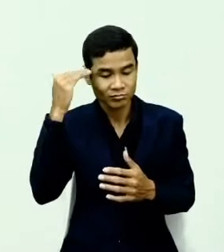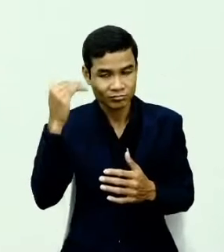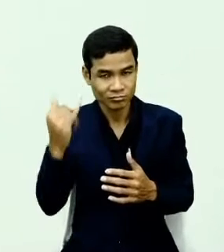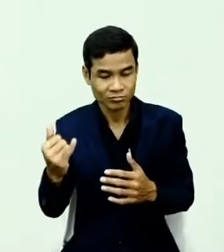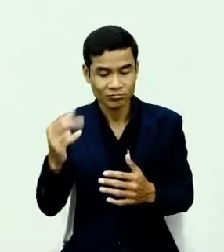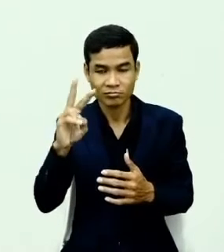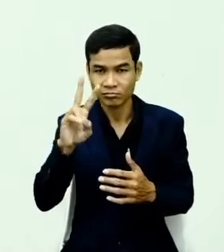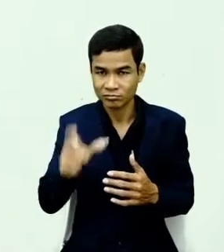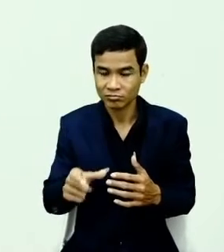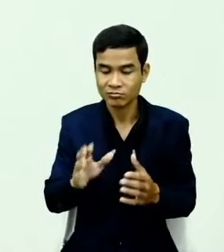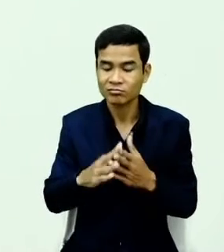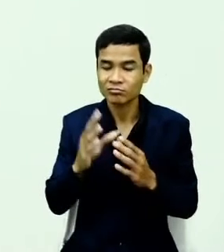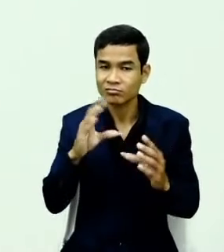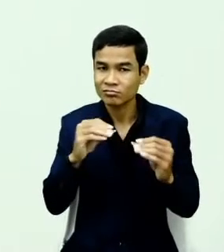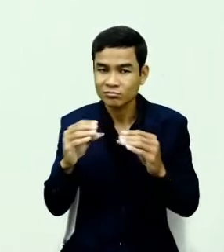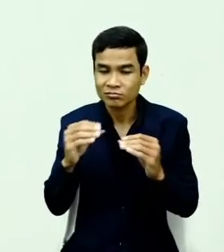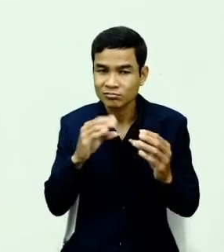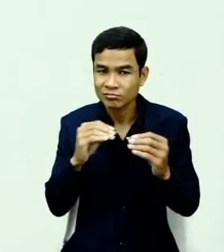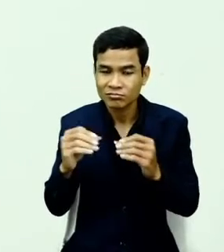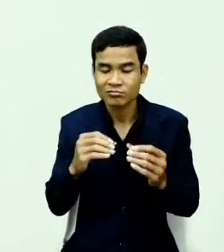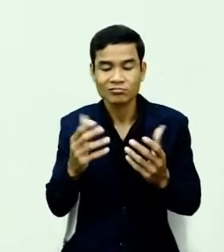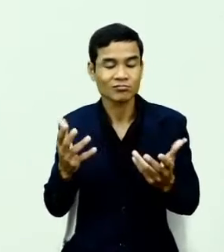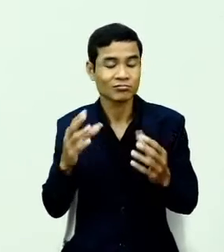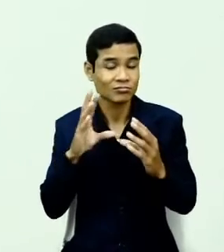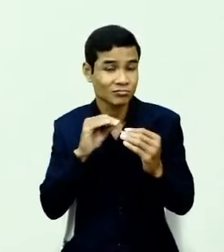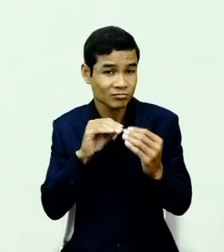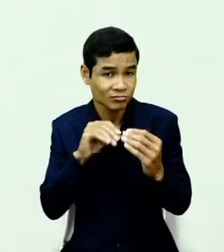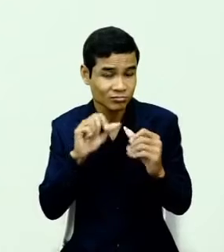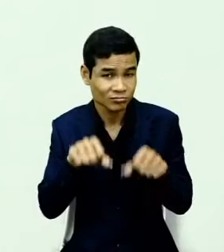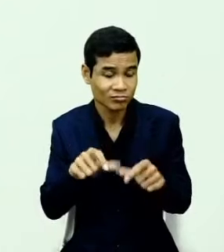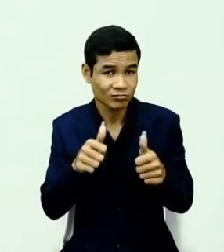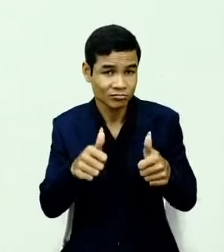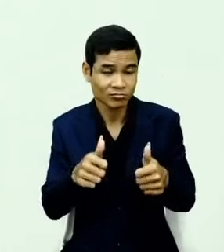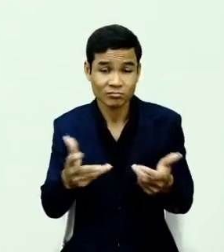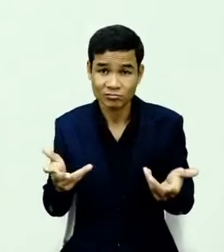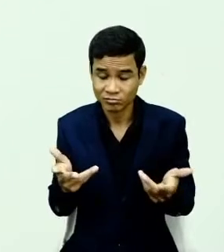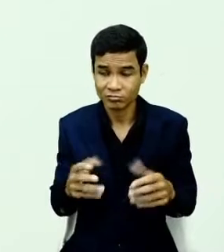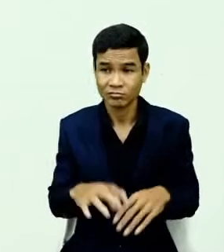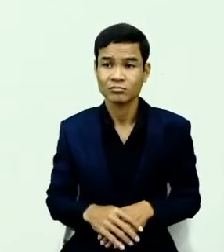2នាក់នេះនិយាយត្រូវគ្នាដែរឬទេ